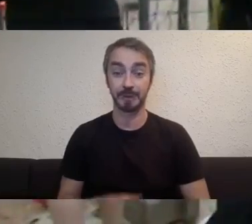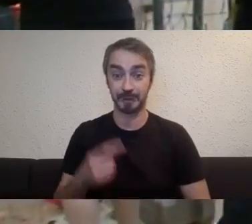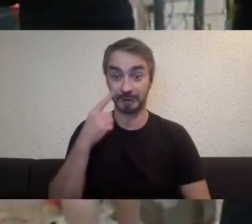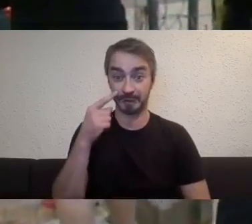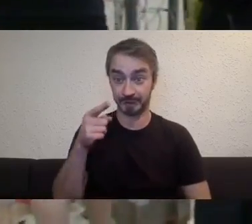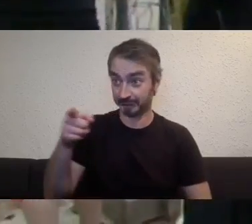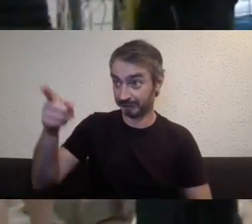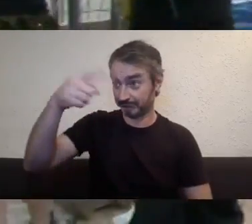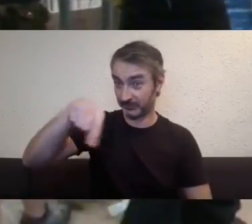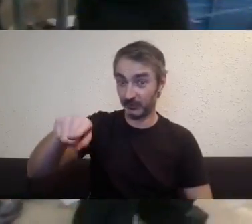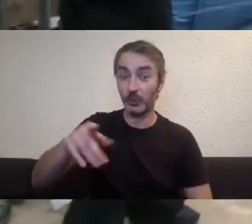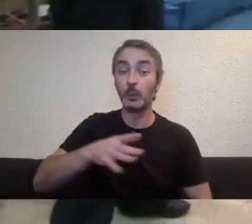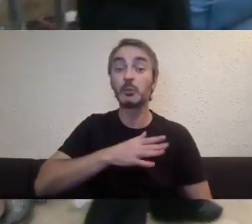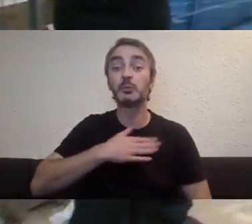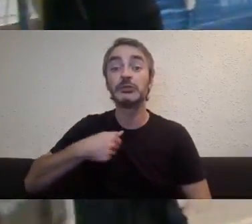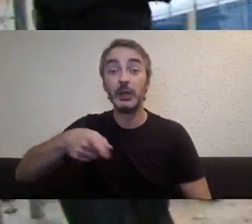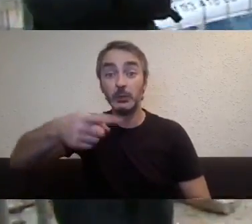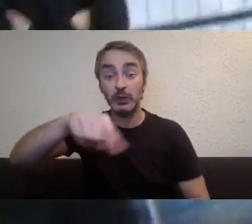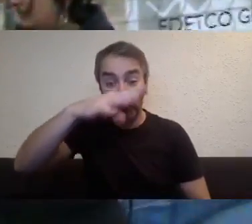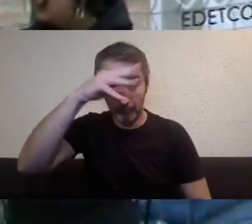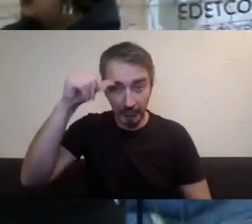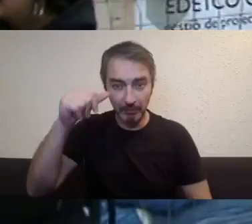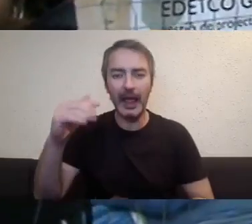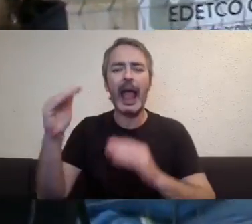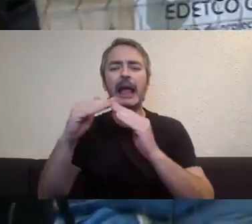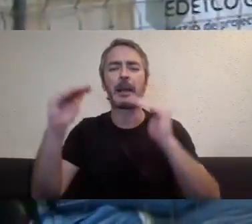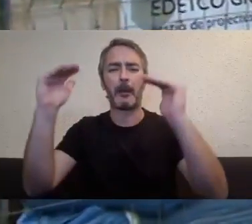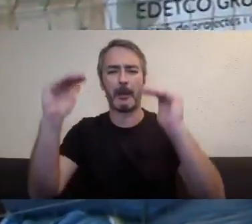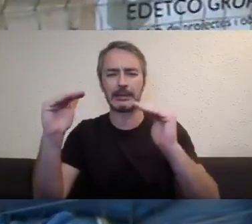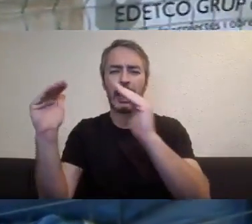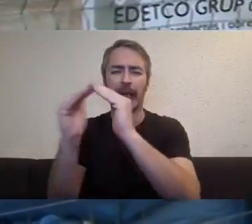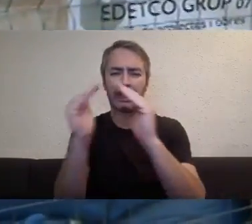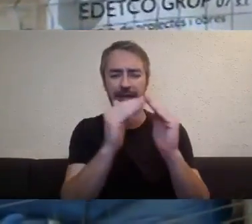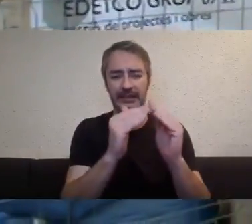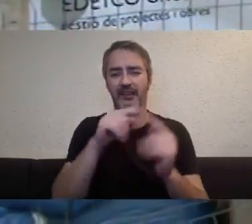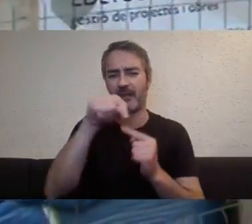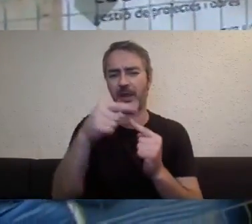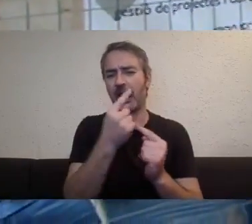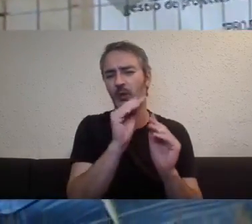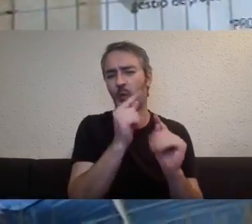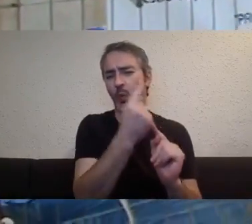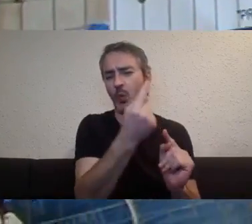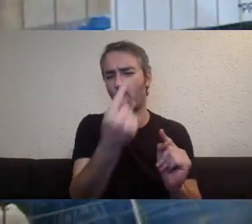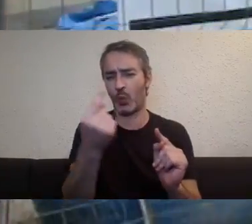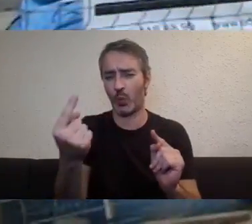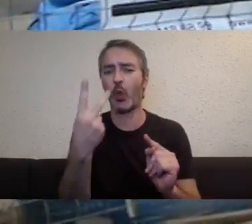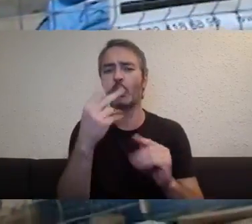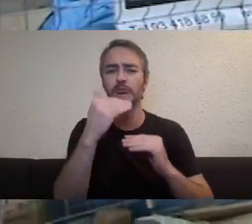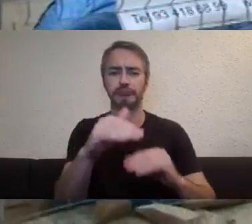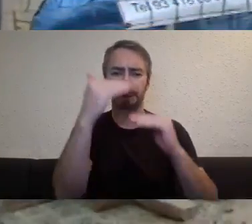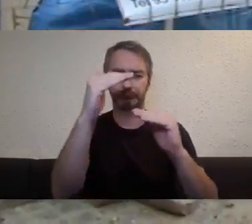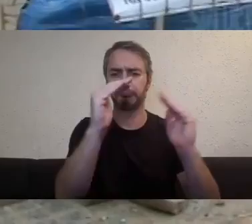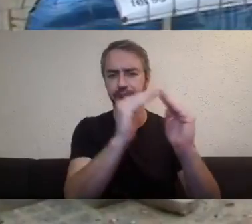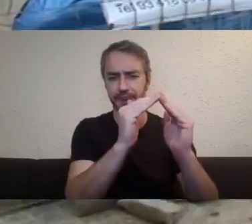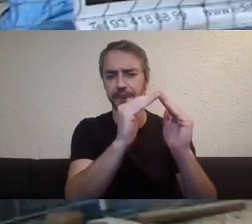Tot això d'aquí, per la gent que no se'n recordi, tot això d'aquí eren casetes baixes, unifamiliars, de